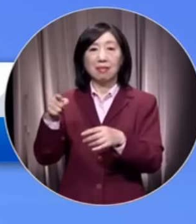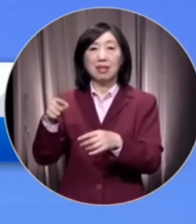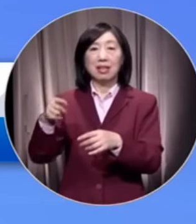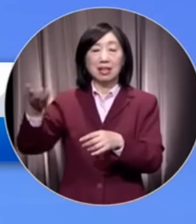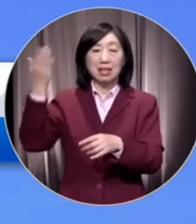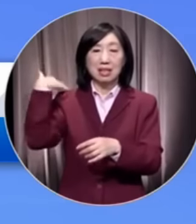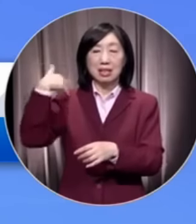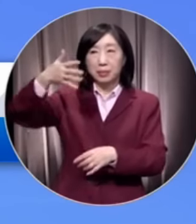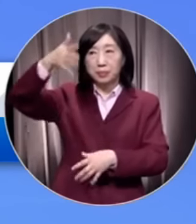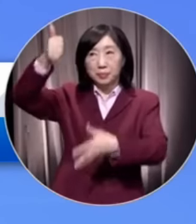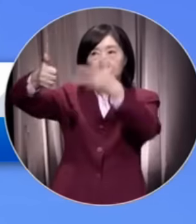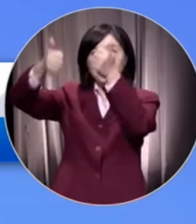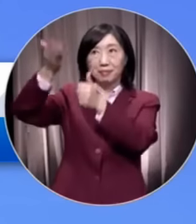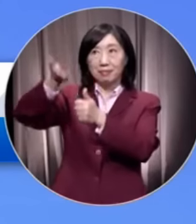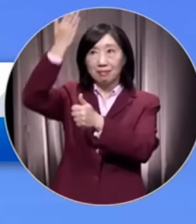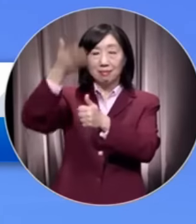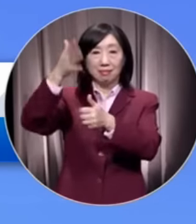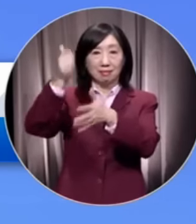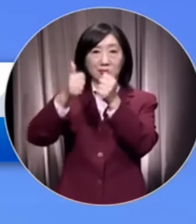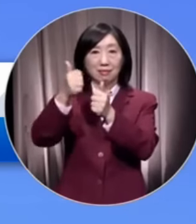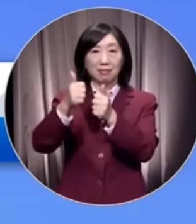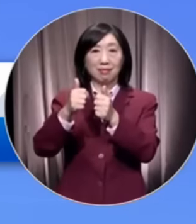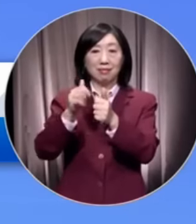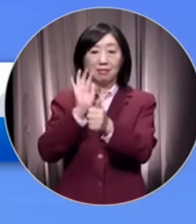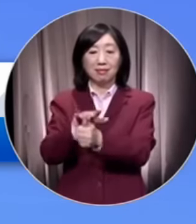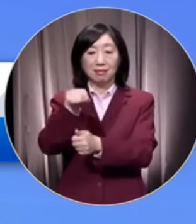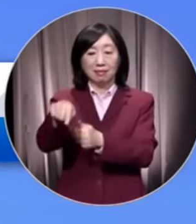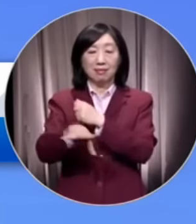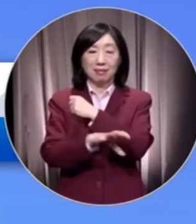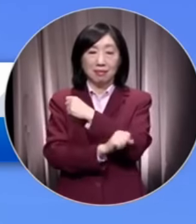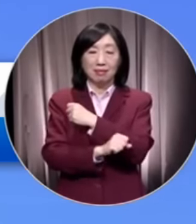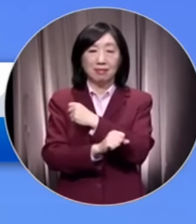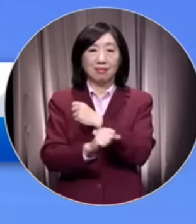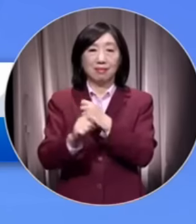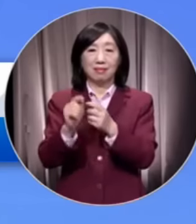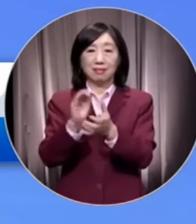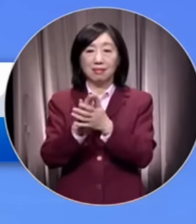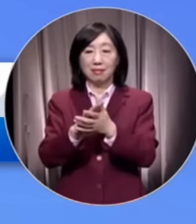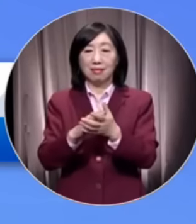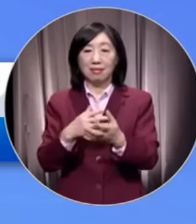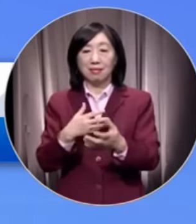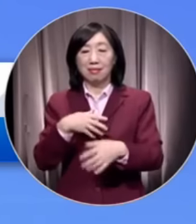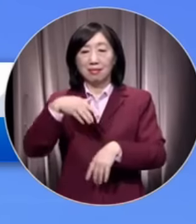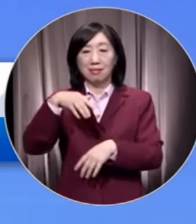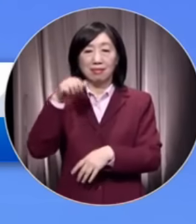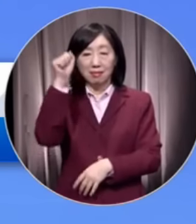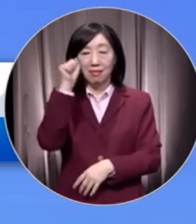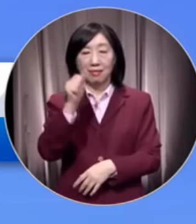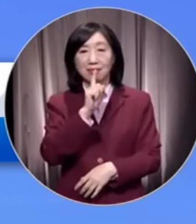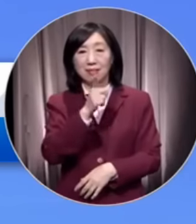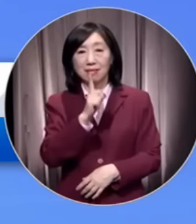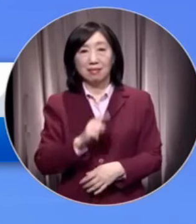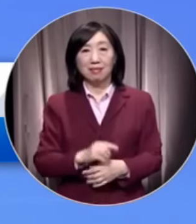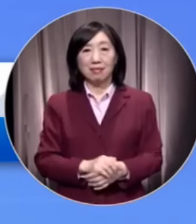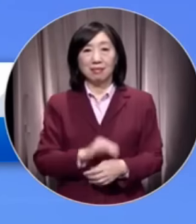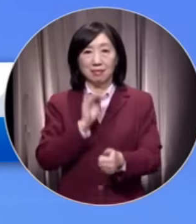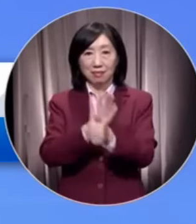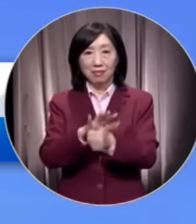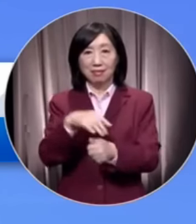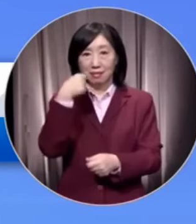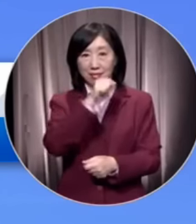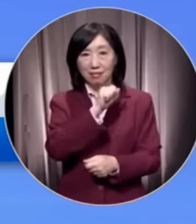进，当年为基层的民众在发声，在为台湾